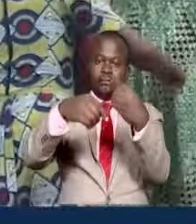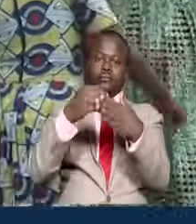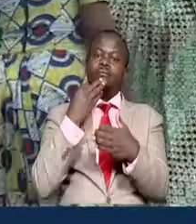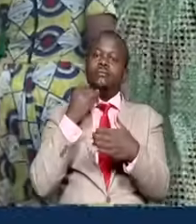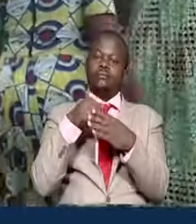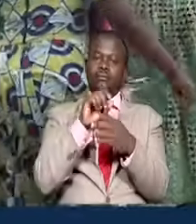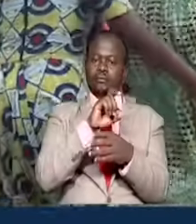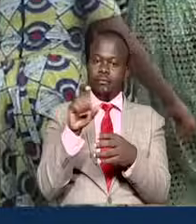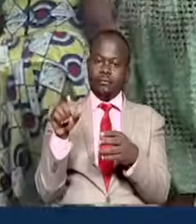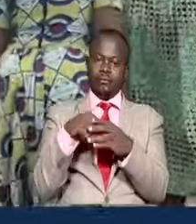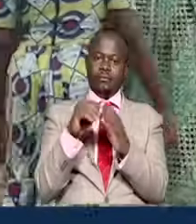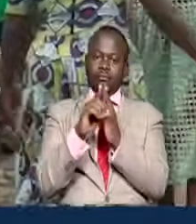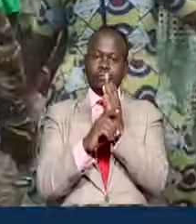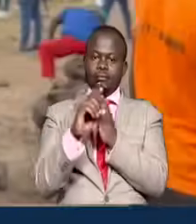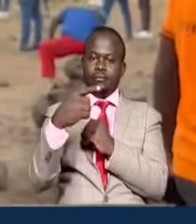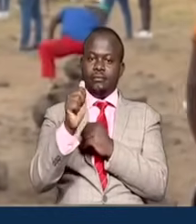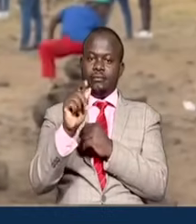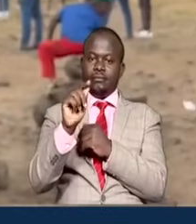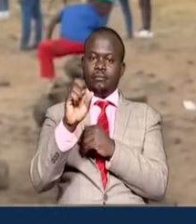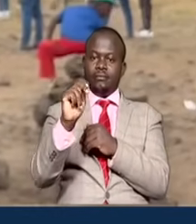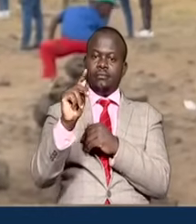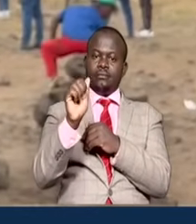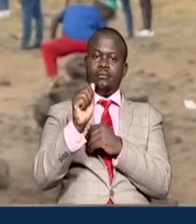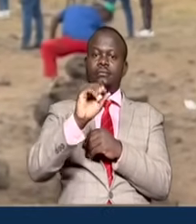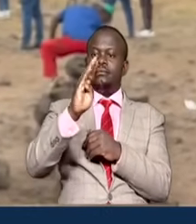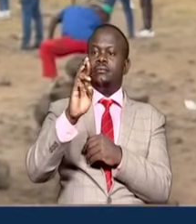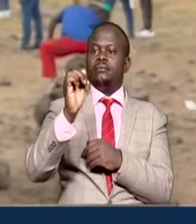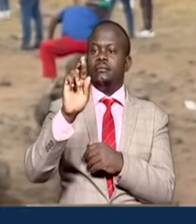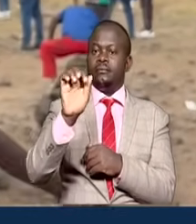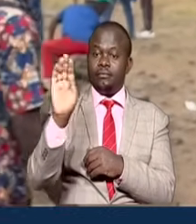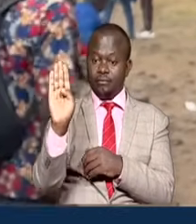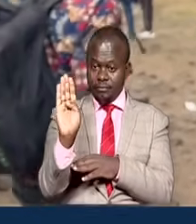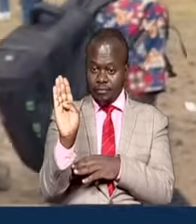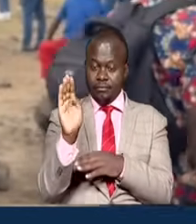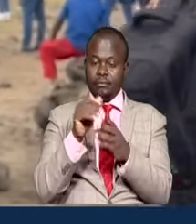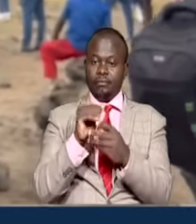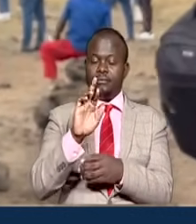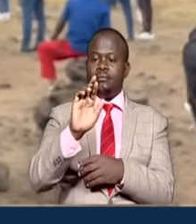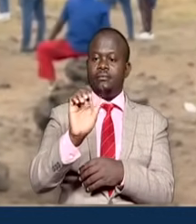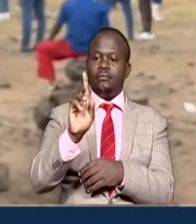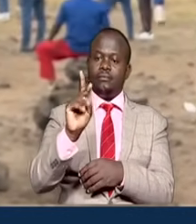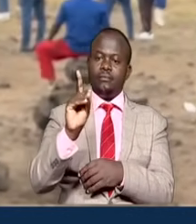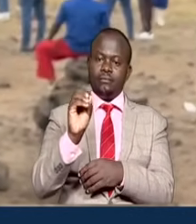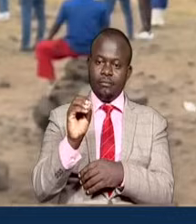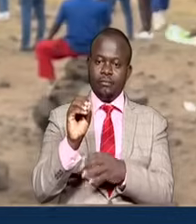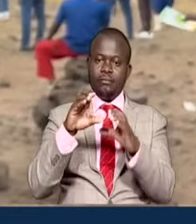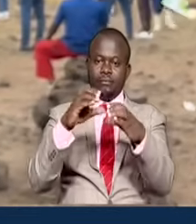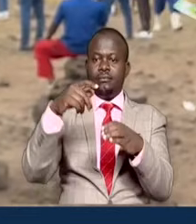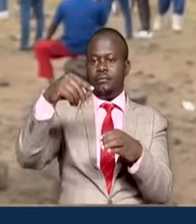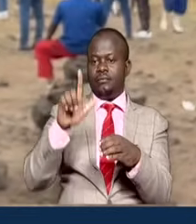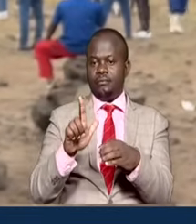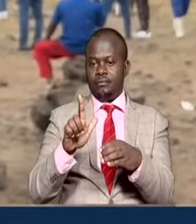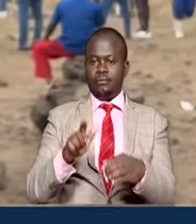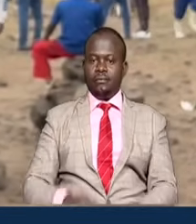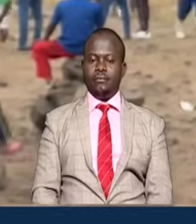w'iki cyumweru mu turere twa Gakenke, Burera ndetse na Rulindo, aho rero bizabibaye ku nshuro ya 11 ku ishyaka rya PL. Barashimana